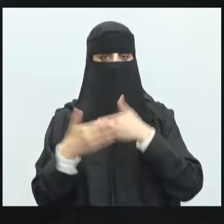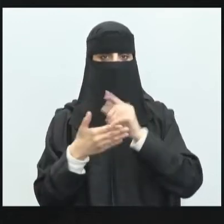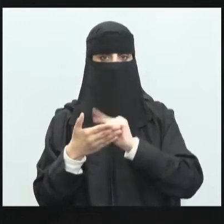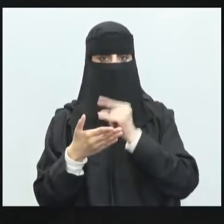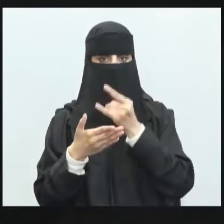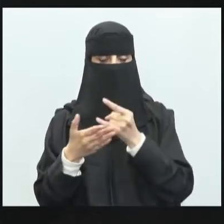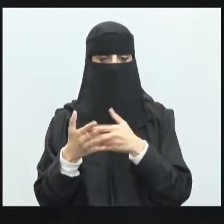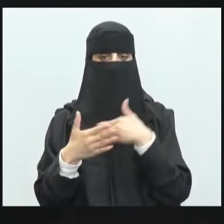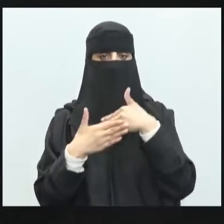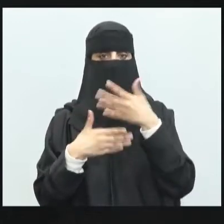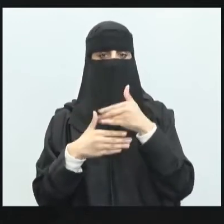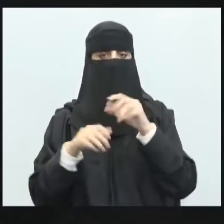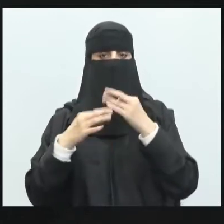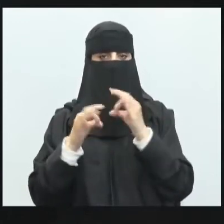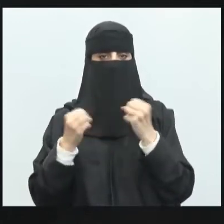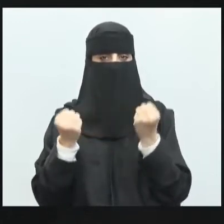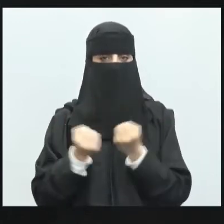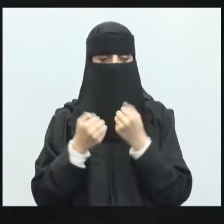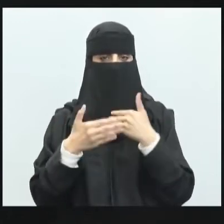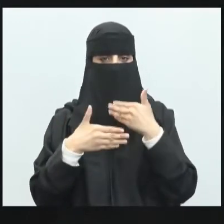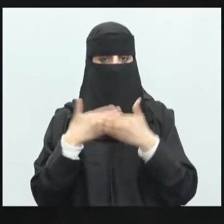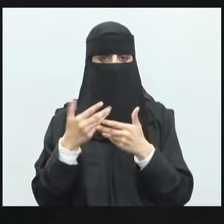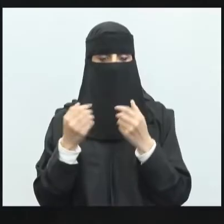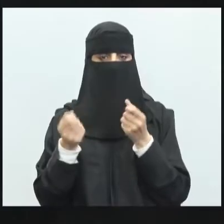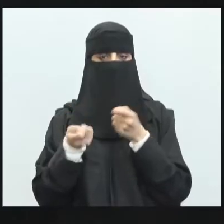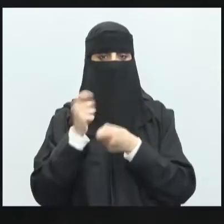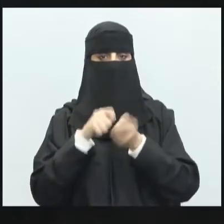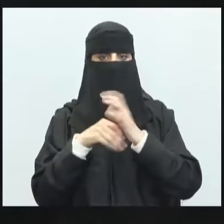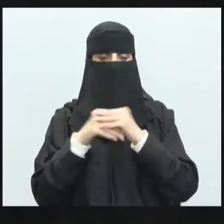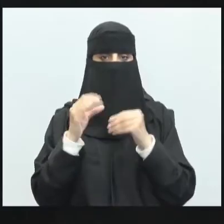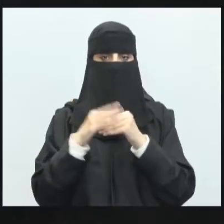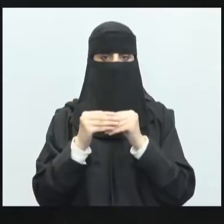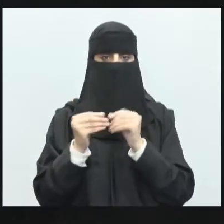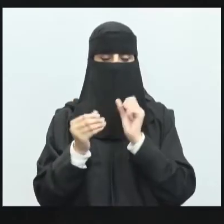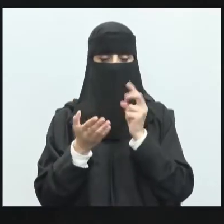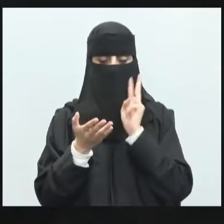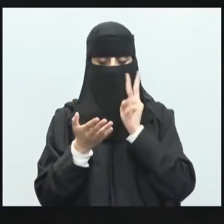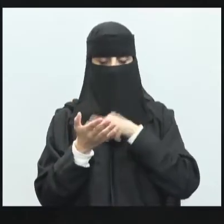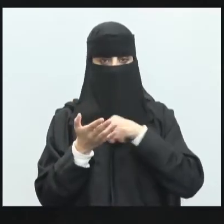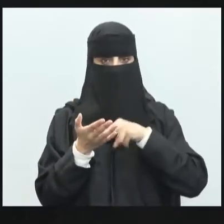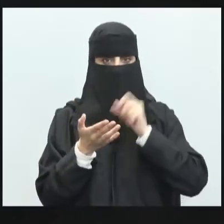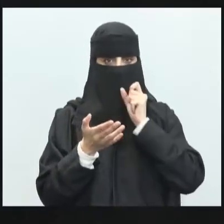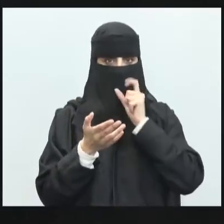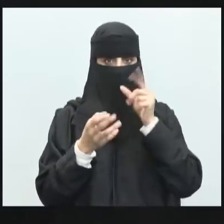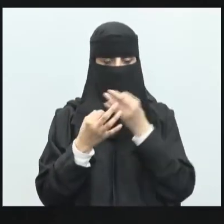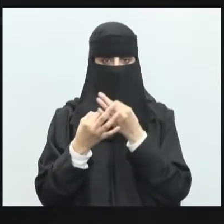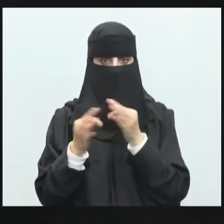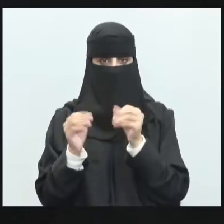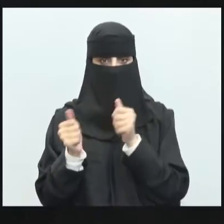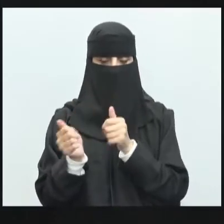مهارات القراءه الجهريه التي استمعت اليها وتعرفت عليها في دروسنا